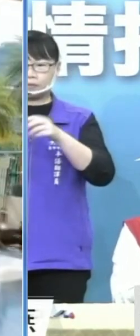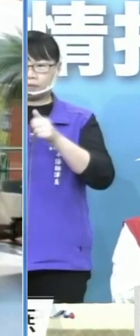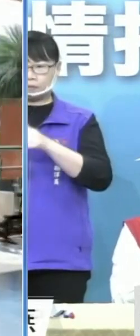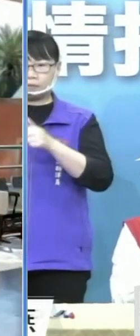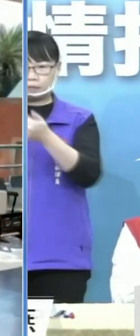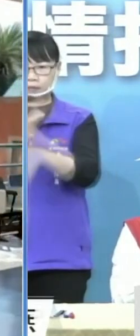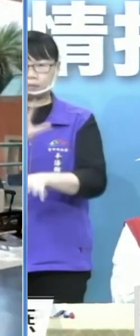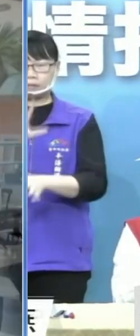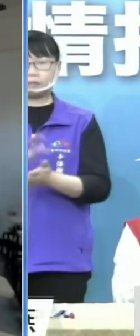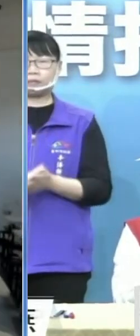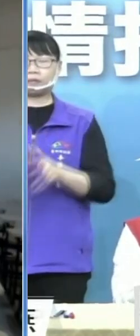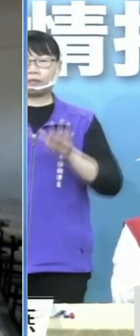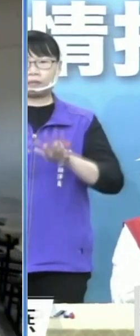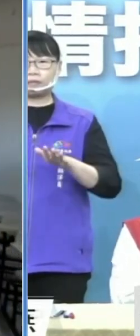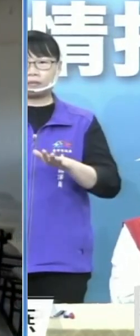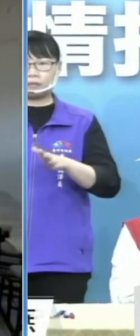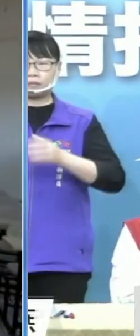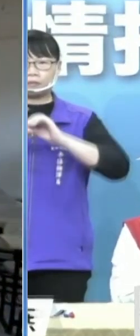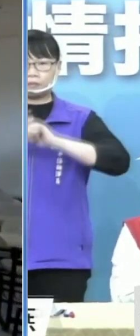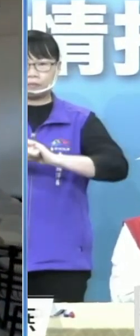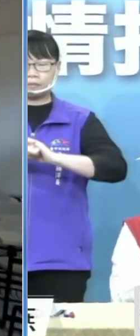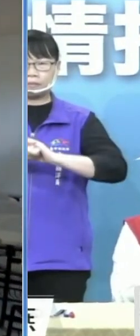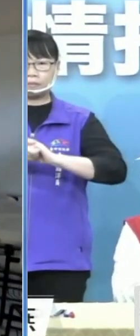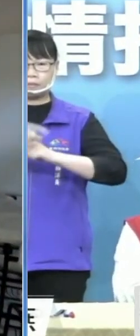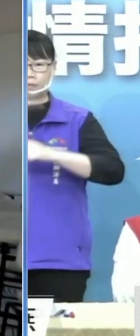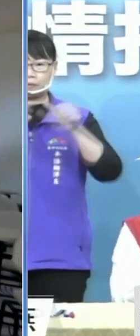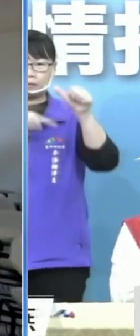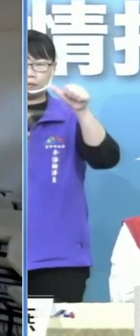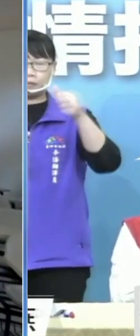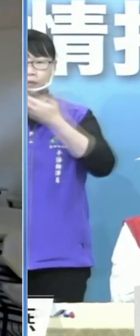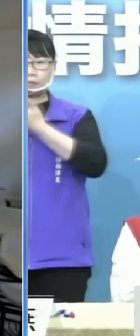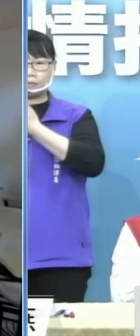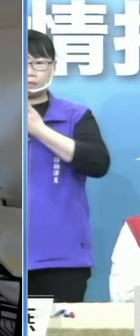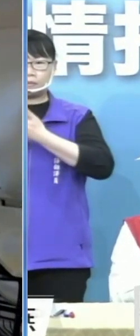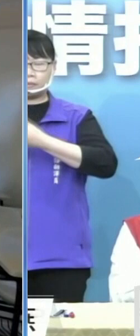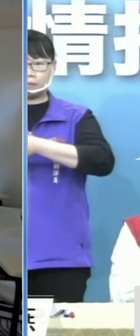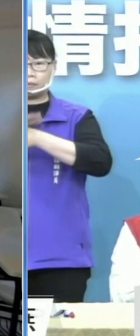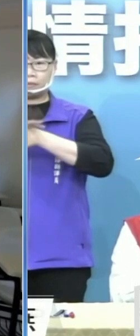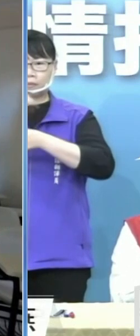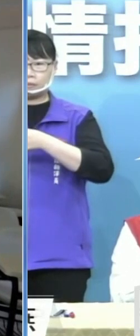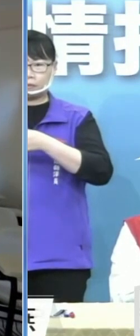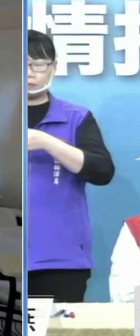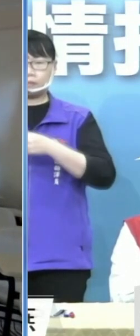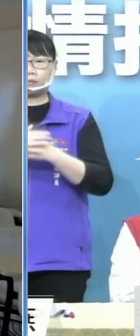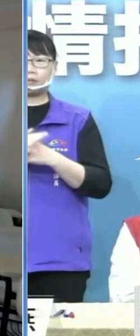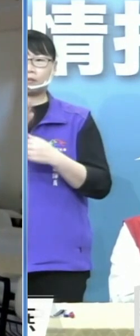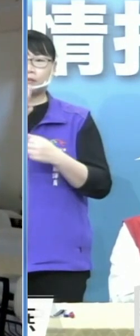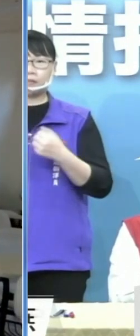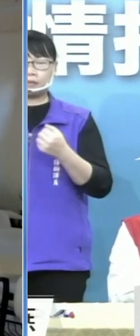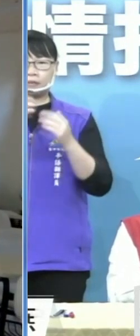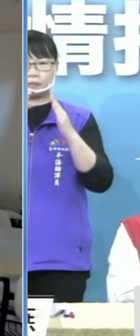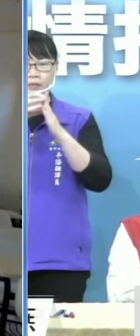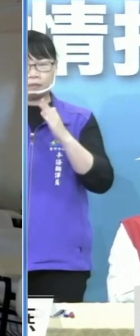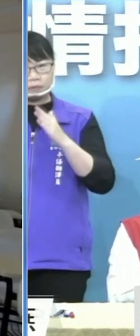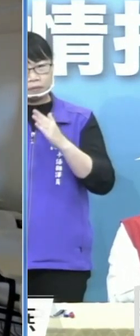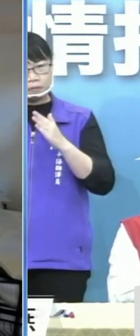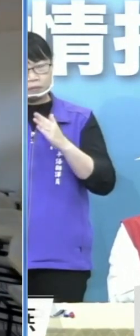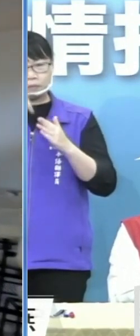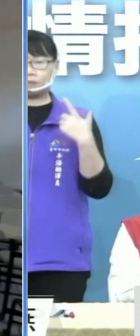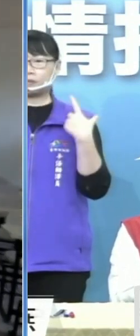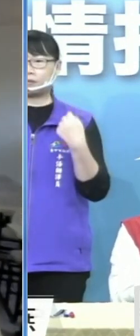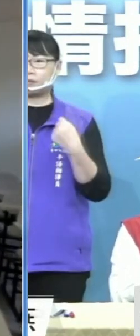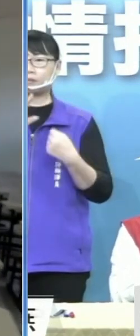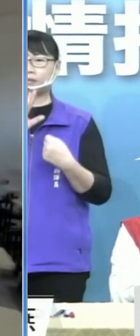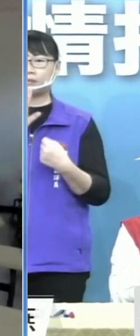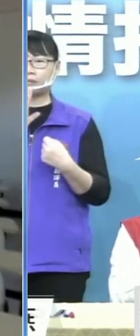外除了今天新确诊这五例以外呢，我们有补充一例，是因为户籍的关系啊，原来